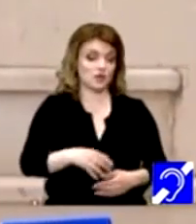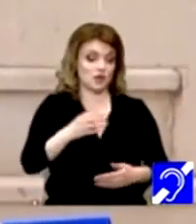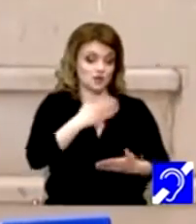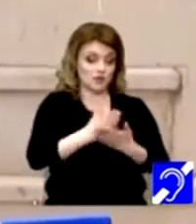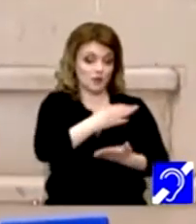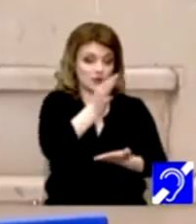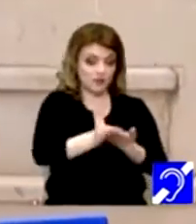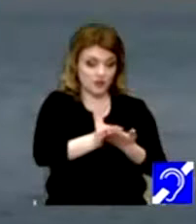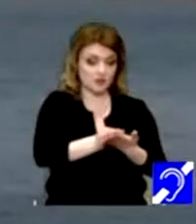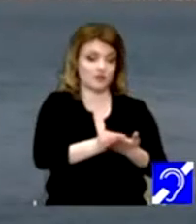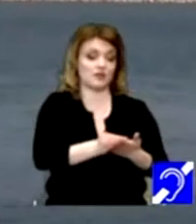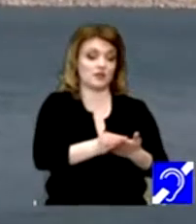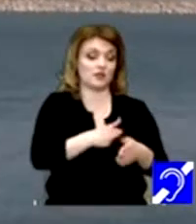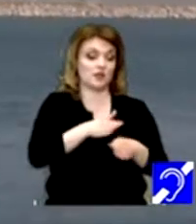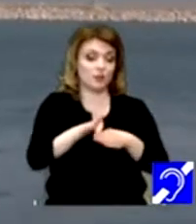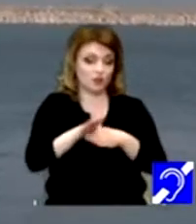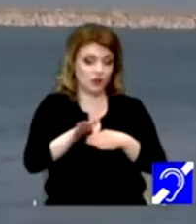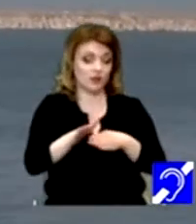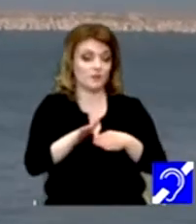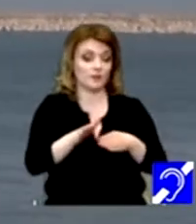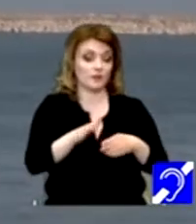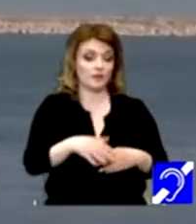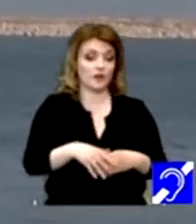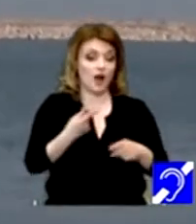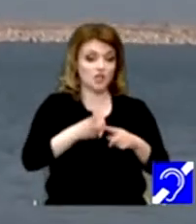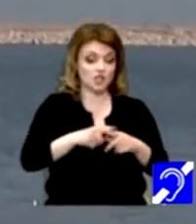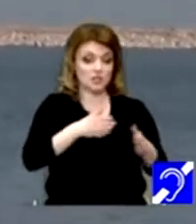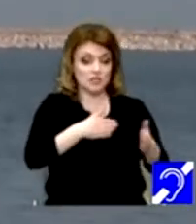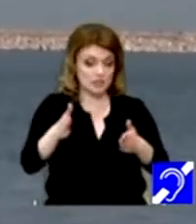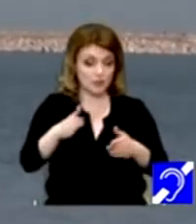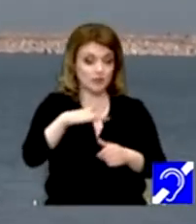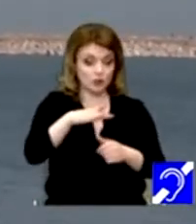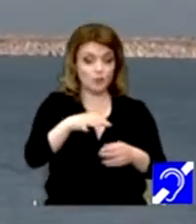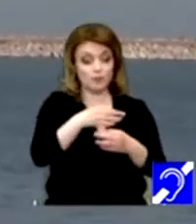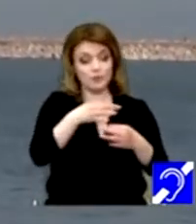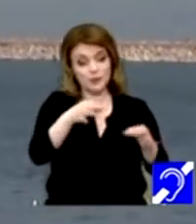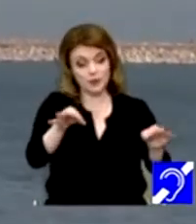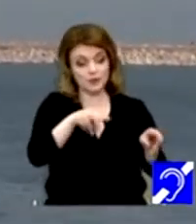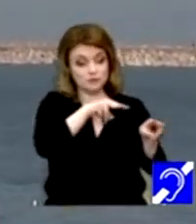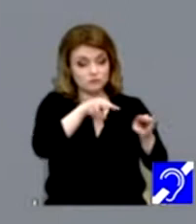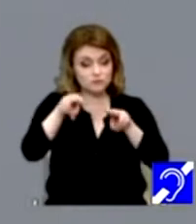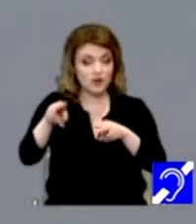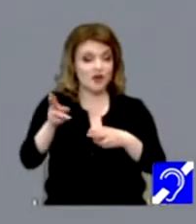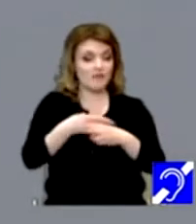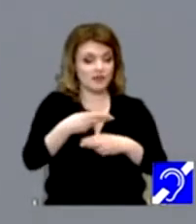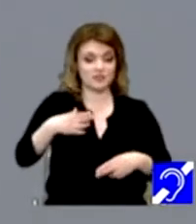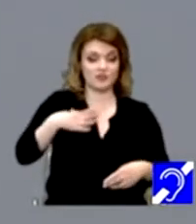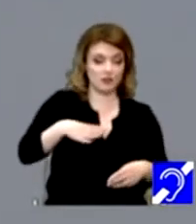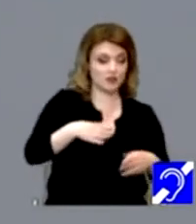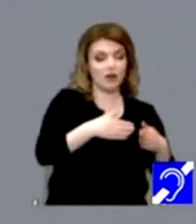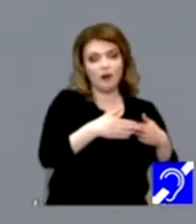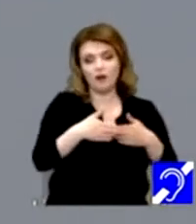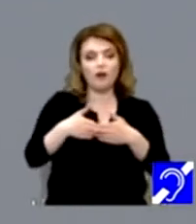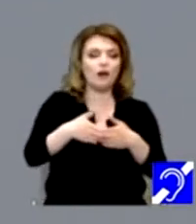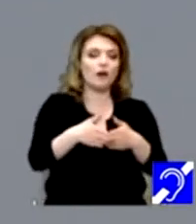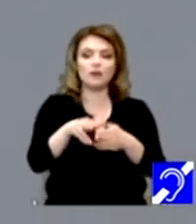a unei noi abordări digitale. Sistemul de drone permite supravegherea zonelor de coastă fără a fi nevoie de deplasarea unei nave.